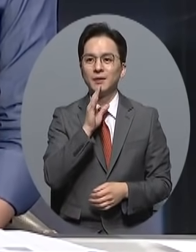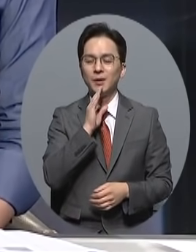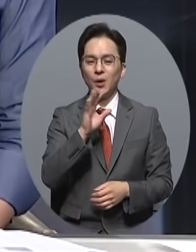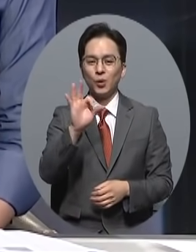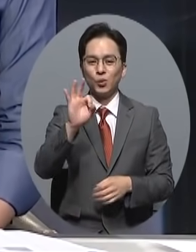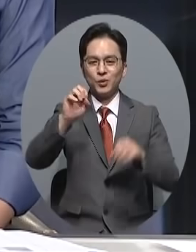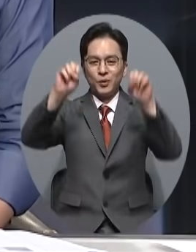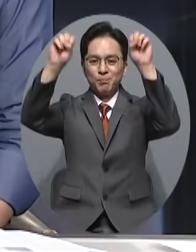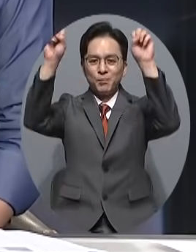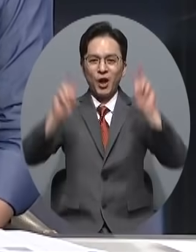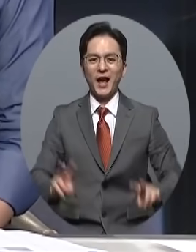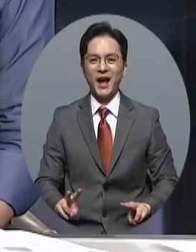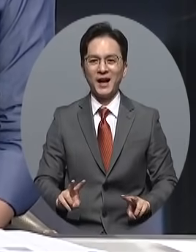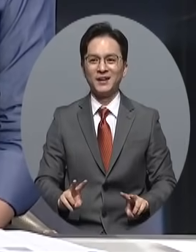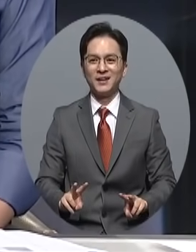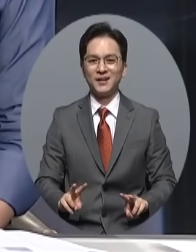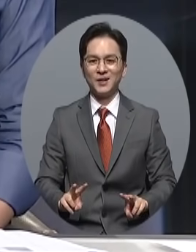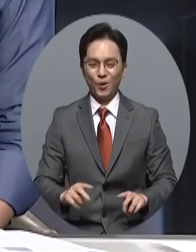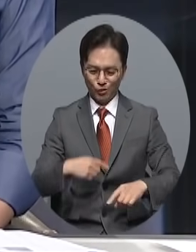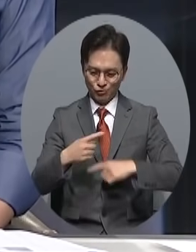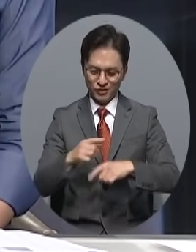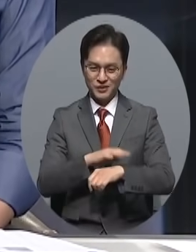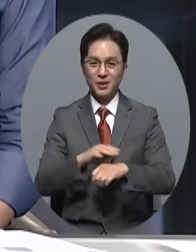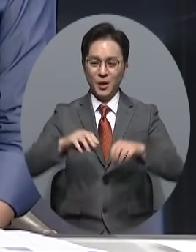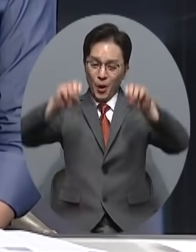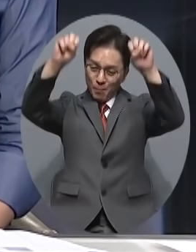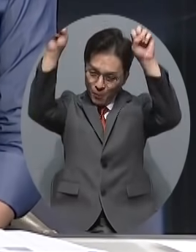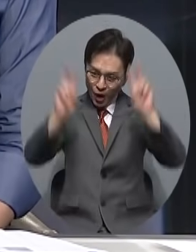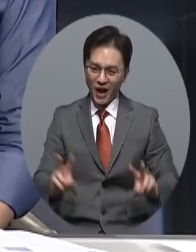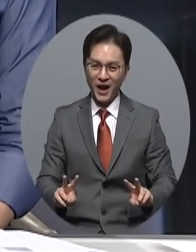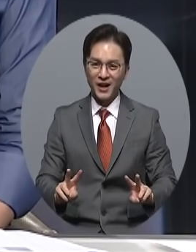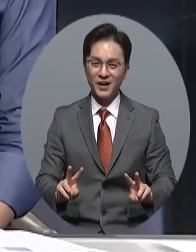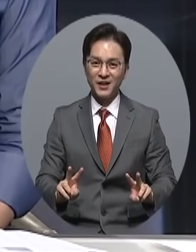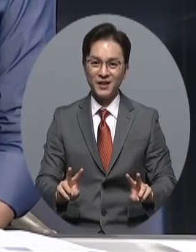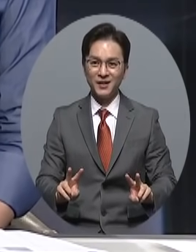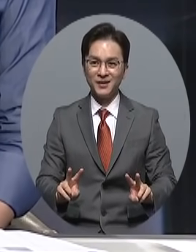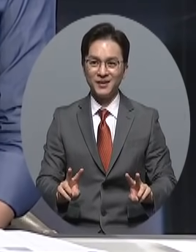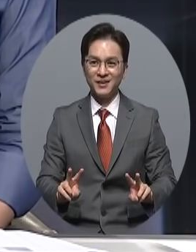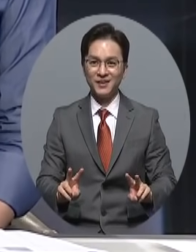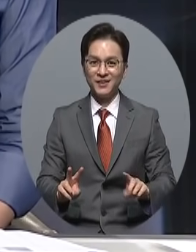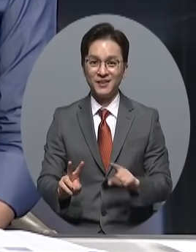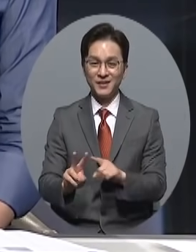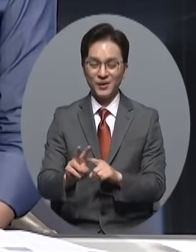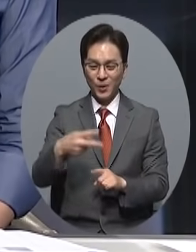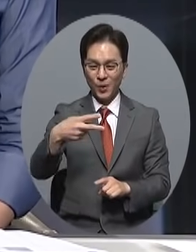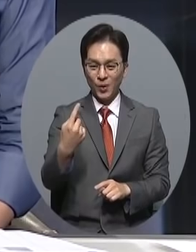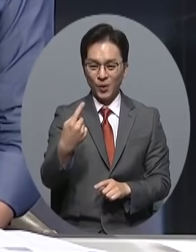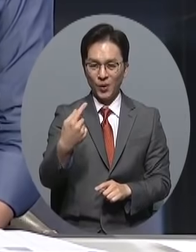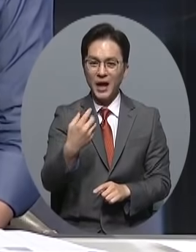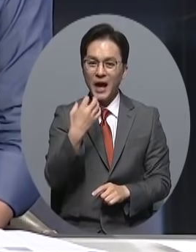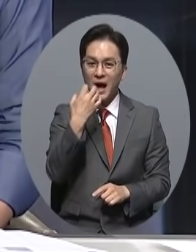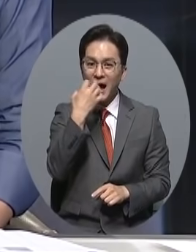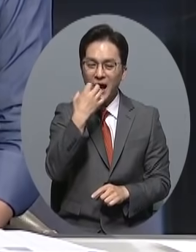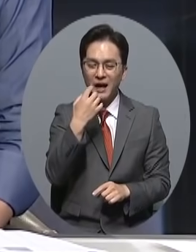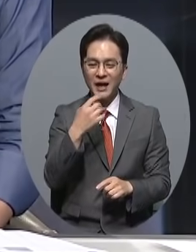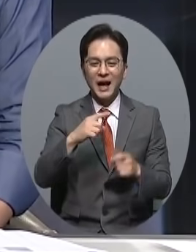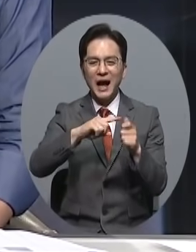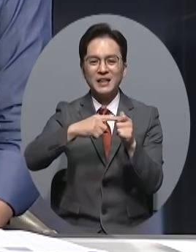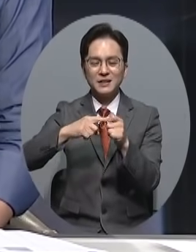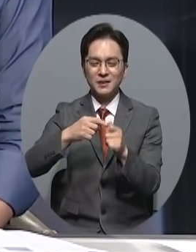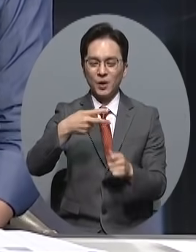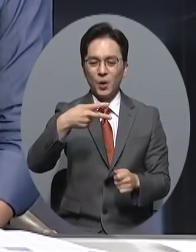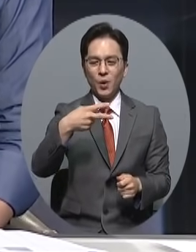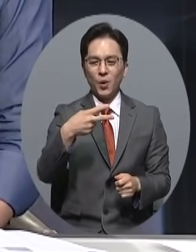수가 있는데 돈벼락을 과연 왜 맞았겠느냐. 어디선가 그렇죠. 큰 돈이 생겼기 때문에 누구에게건